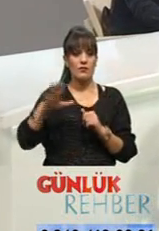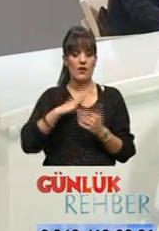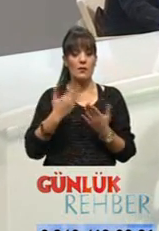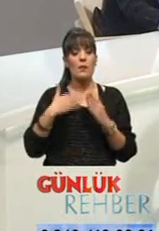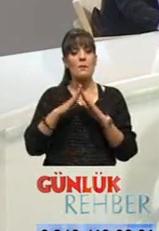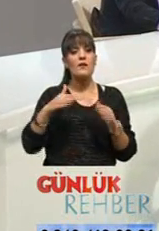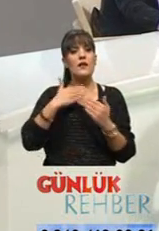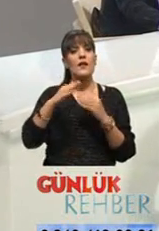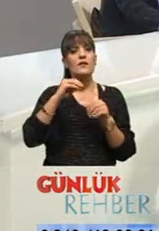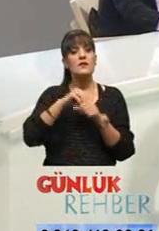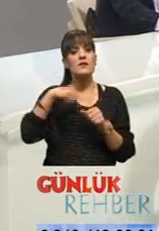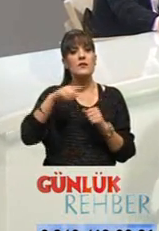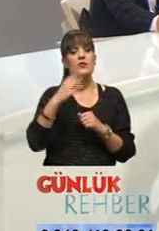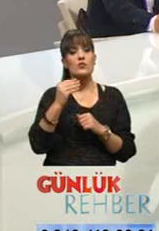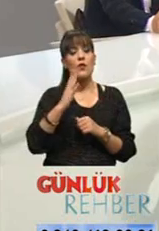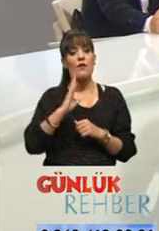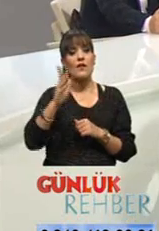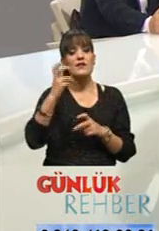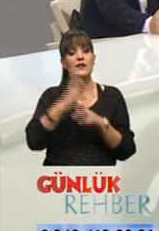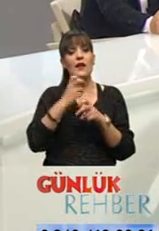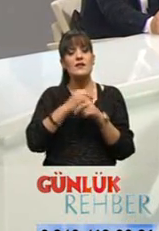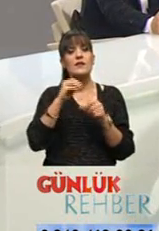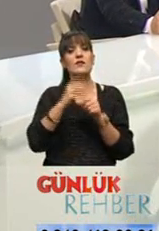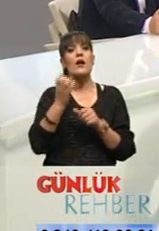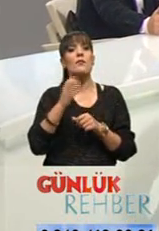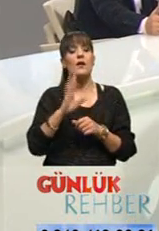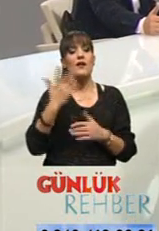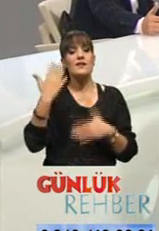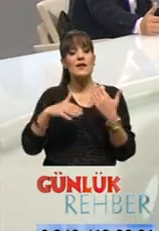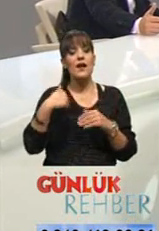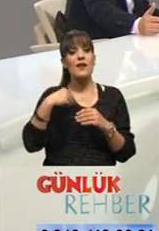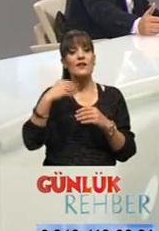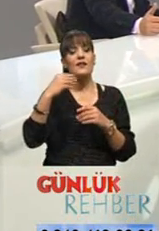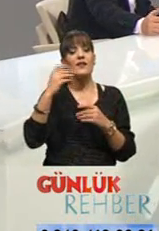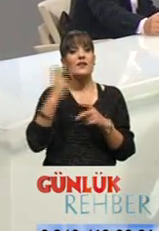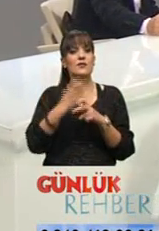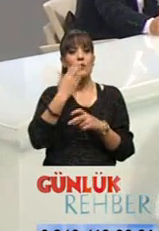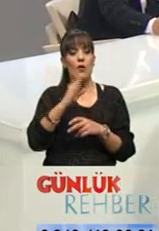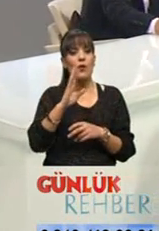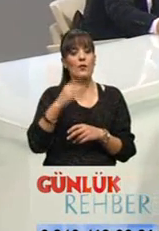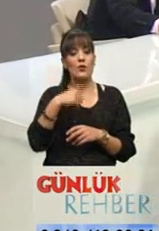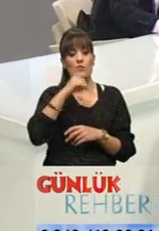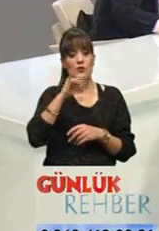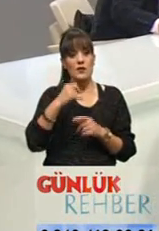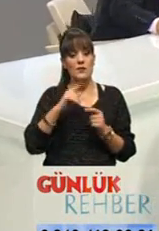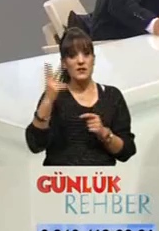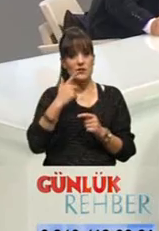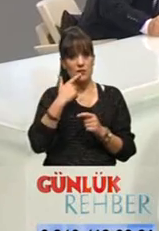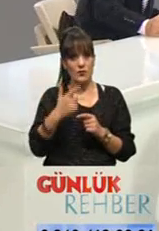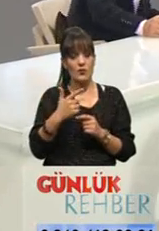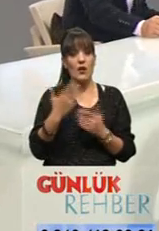tenisi branşı çok fazla risk faktörü içermeyen, sakatlanma riski olmayan. 100 kilometre hız diyorsunuz. Tabii. Başkanım.